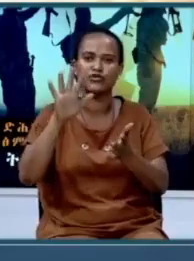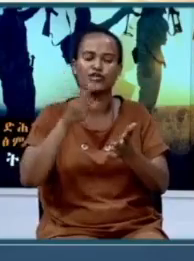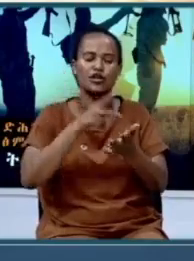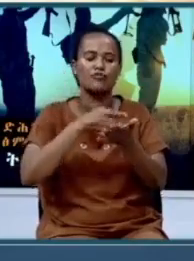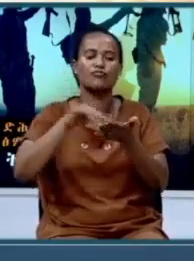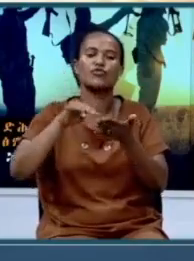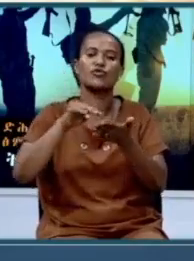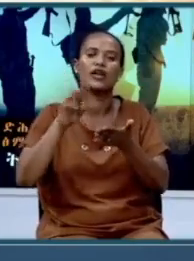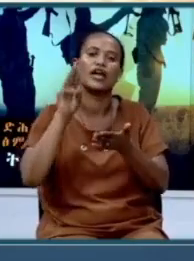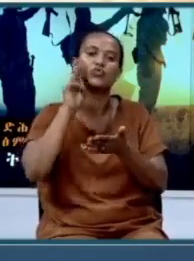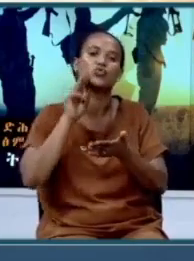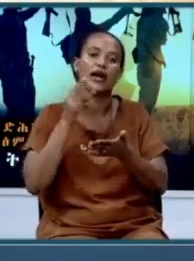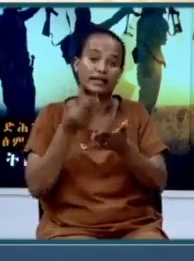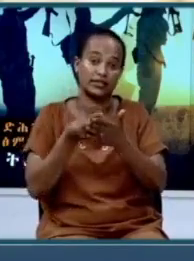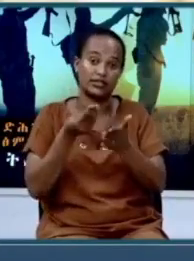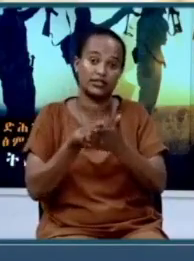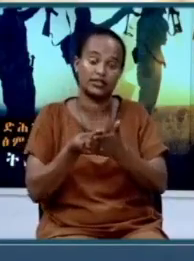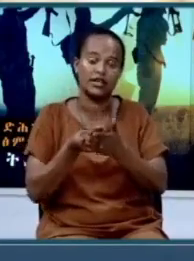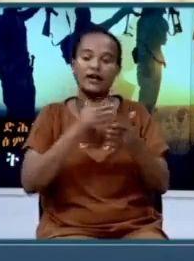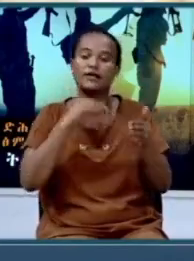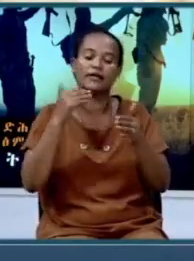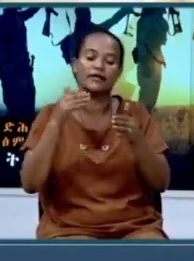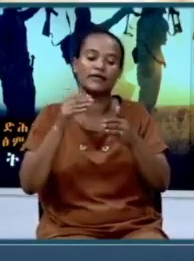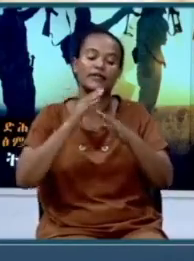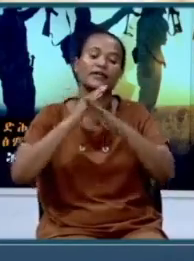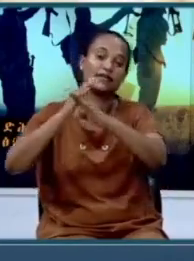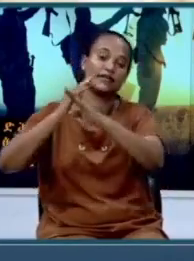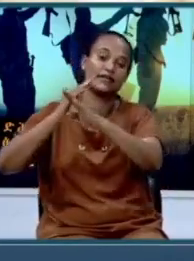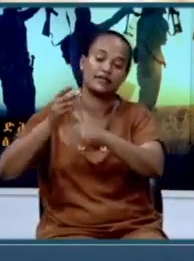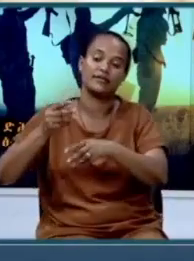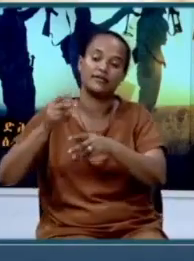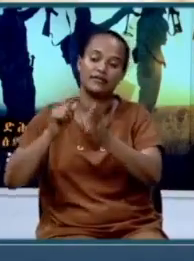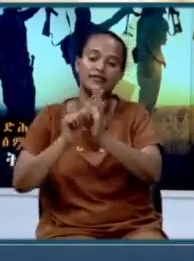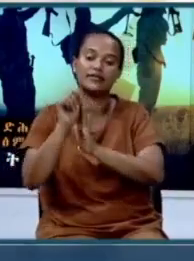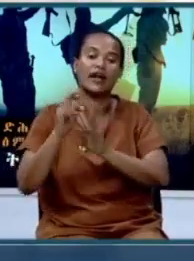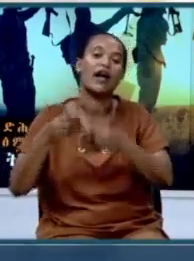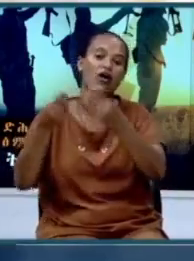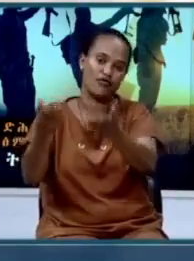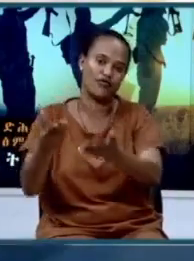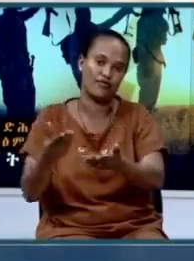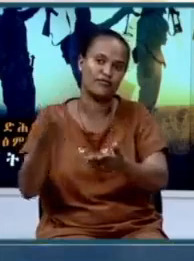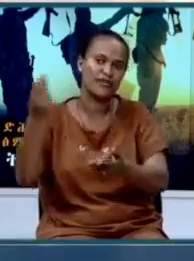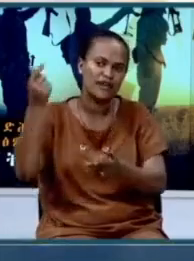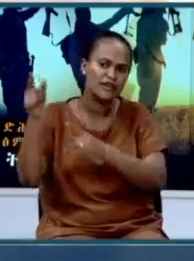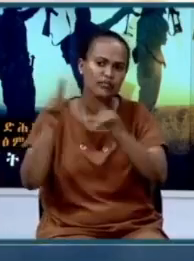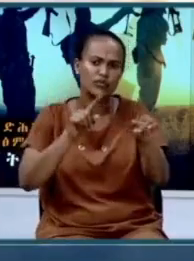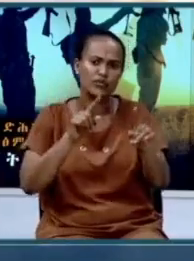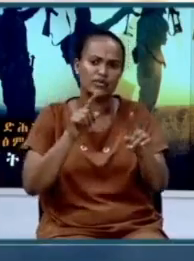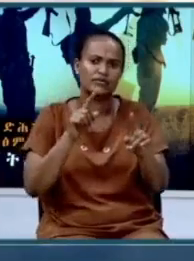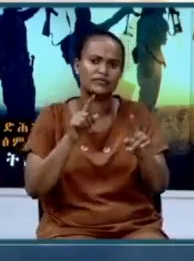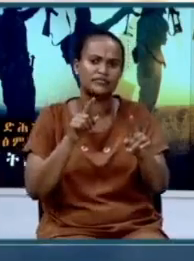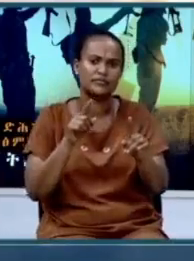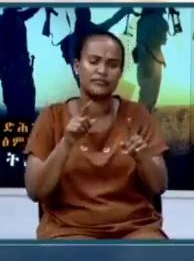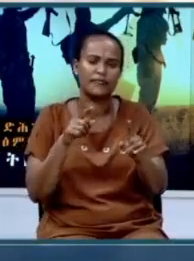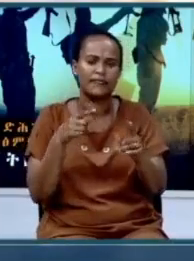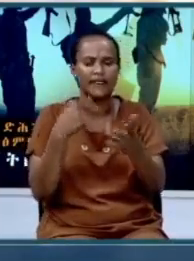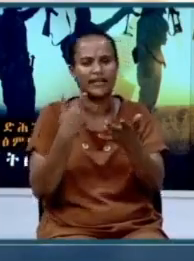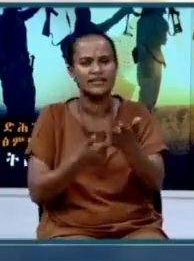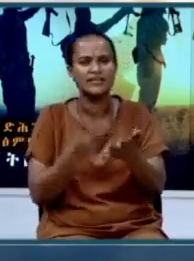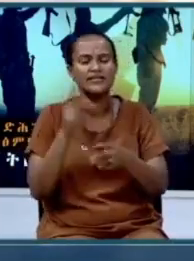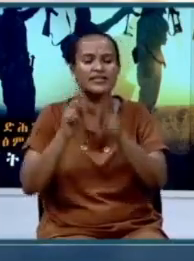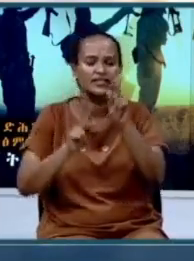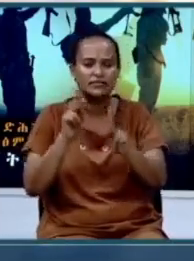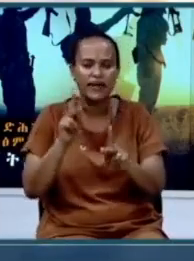ሚልዮን ናይ ሱዳን ፓውንድ ንመኸተ ትግራይ ኣወፍዮም ክብል ቲኤምኤች ፀብፂቡ ቀደም እውን ናብ ዝስንክልና ዘይንበፅሐ ንምንታይ እዩ እቲ